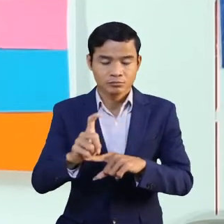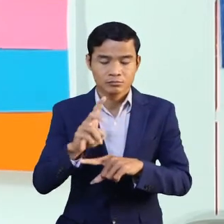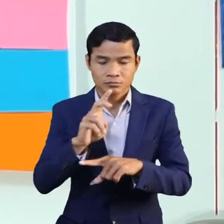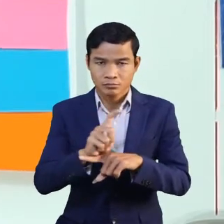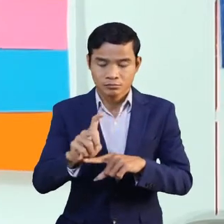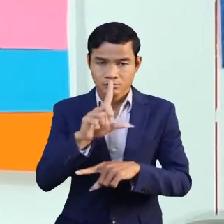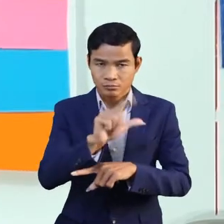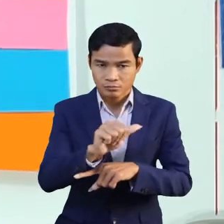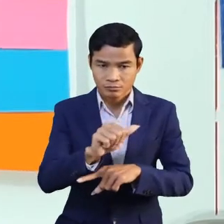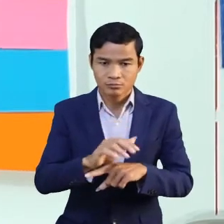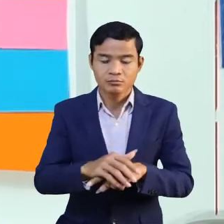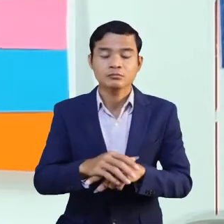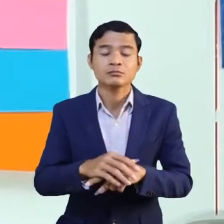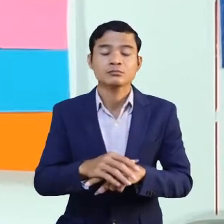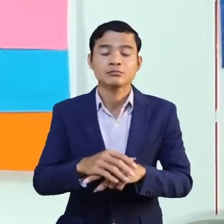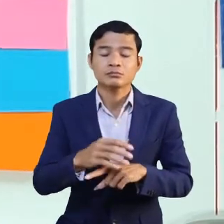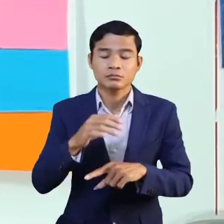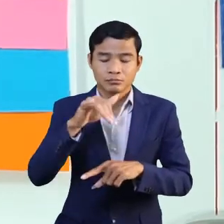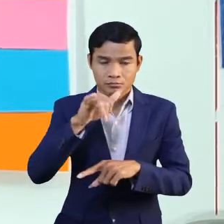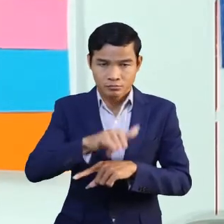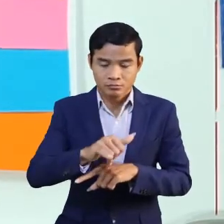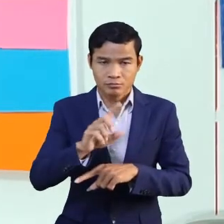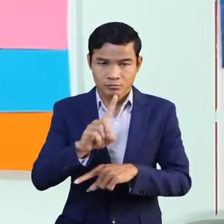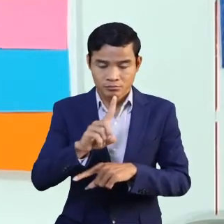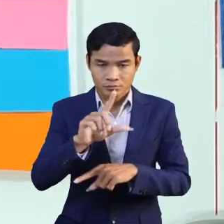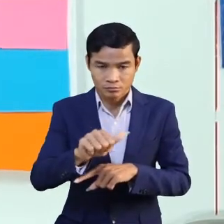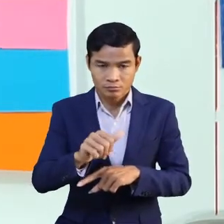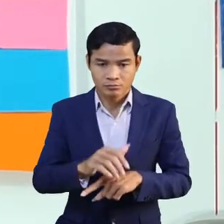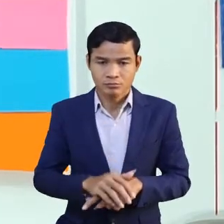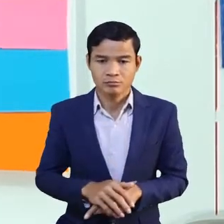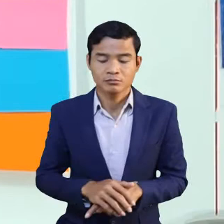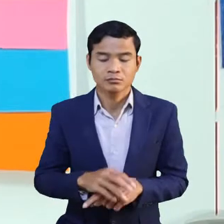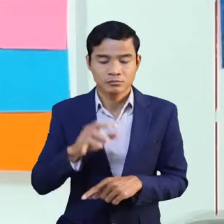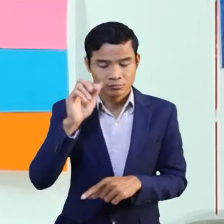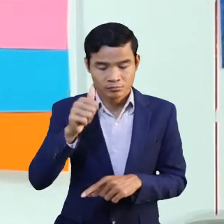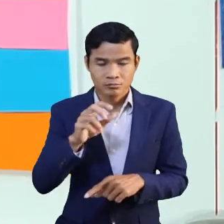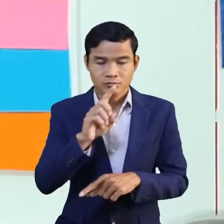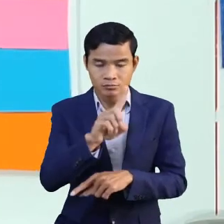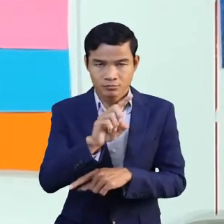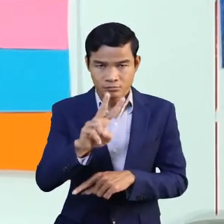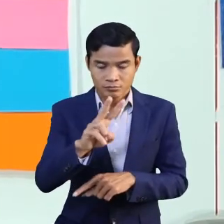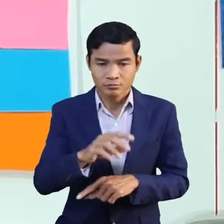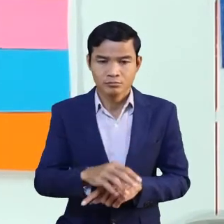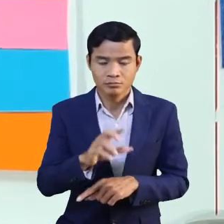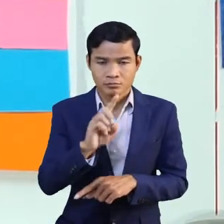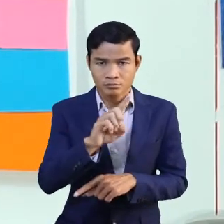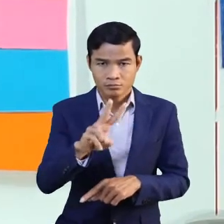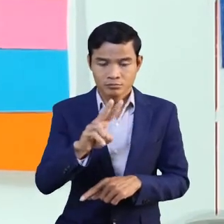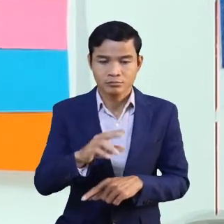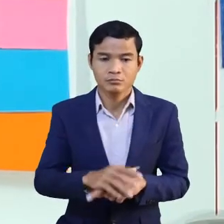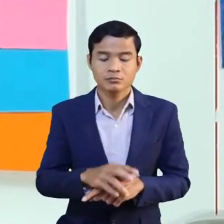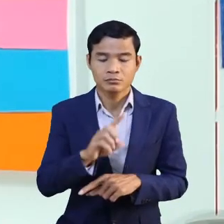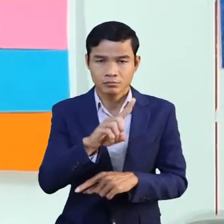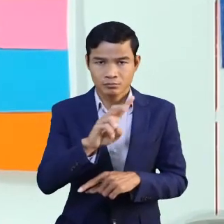ចានេះខ្ទង់100នៅសល់100ចា100និងបាន12 10ចា12 10ណា12ខ្ទង់10